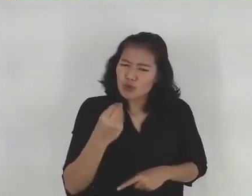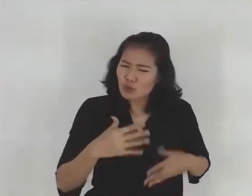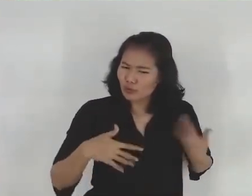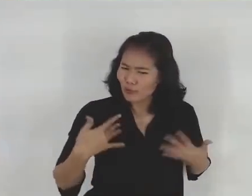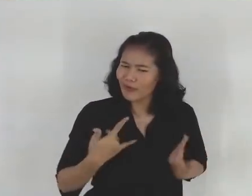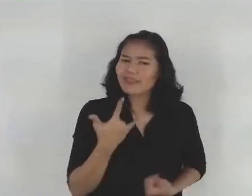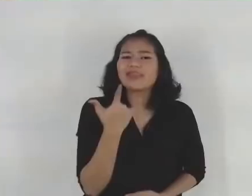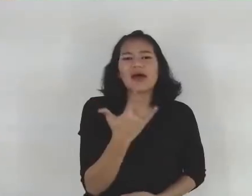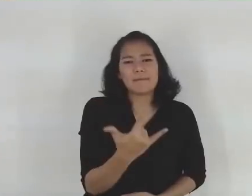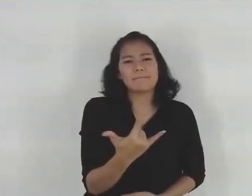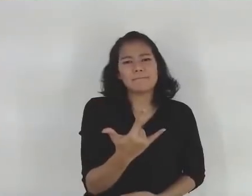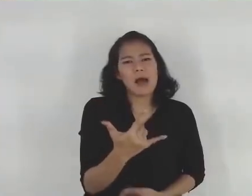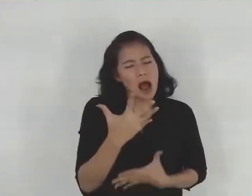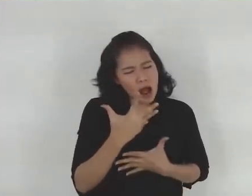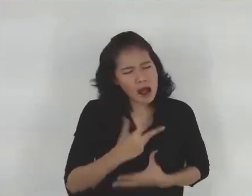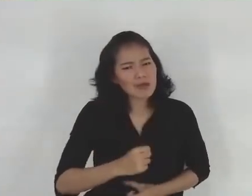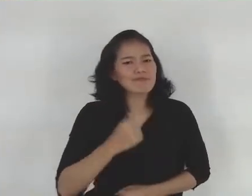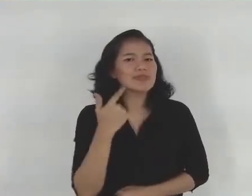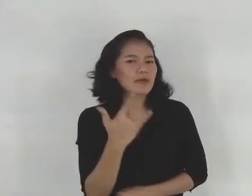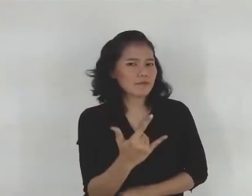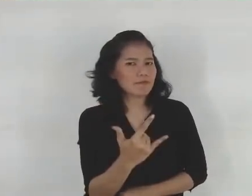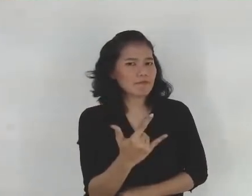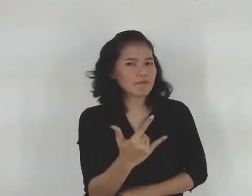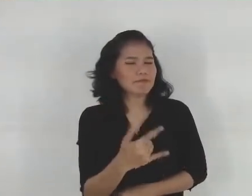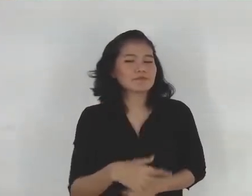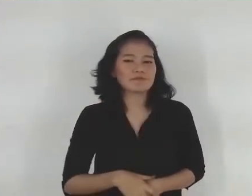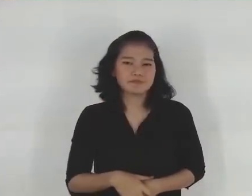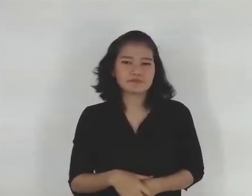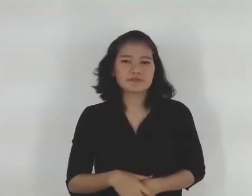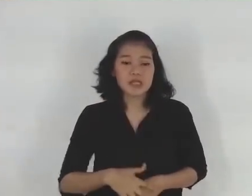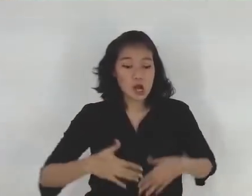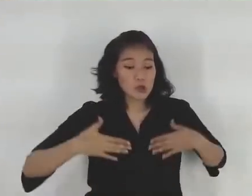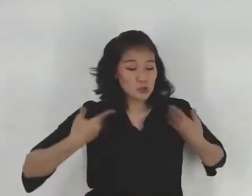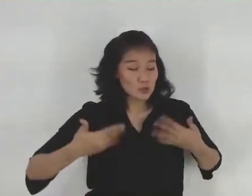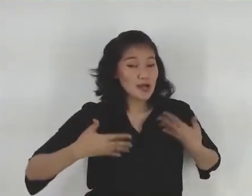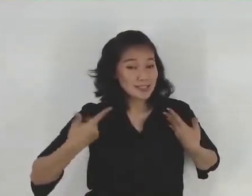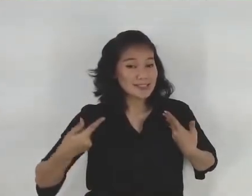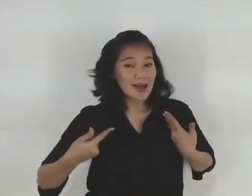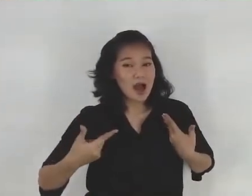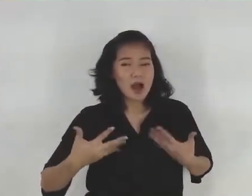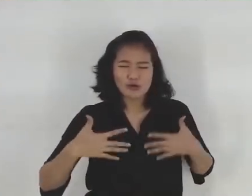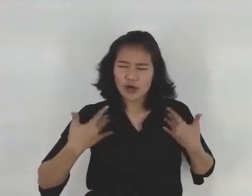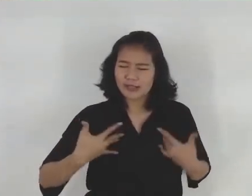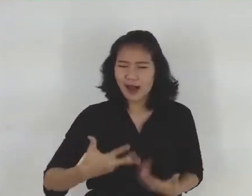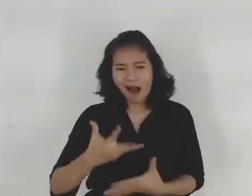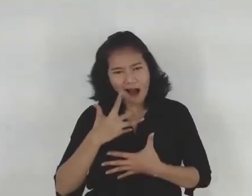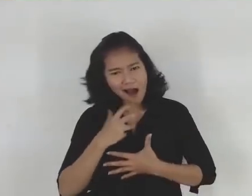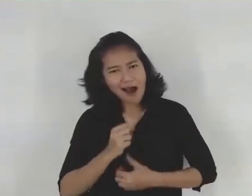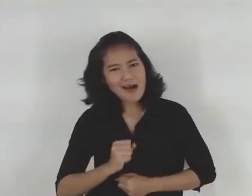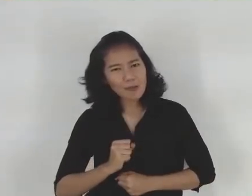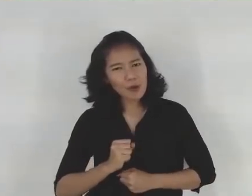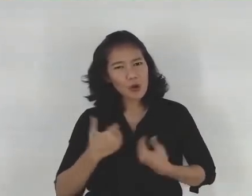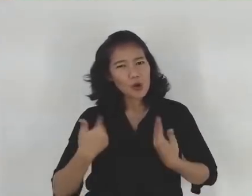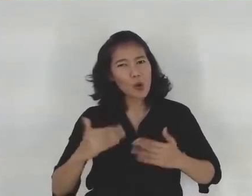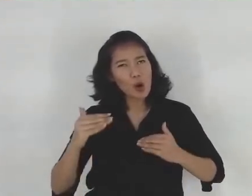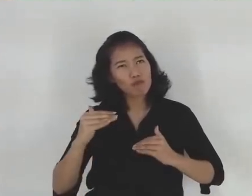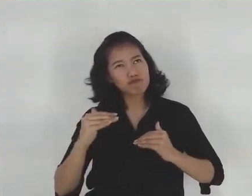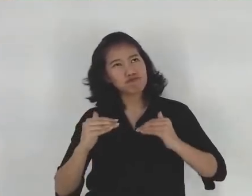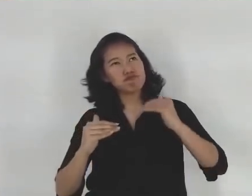tidak memudarkan pengharapannya sukacita pengharapan itu melampaui